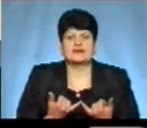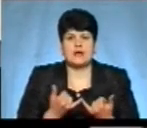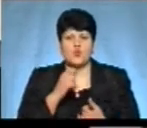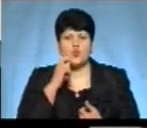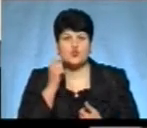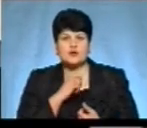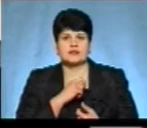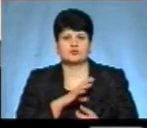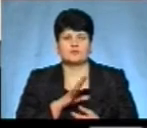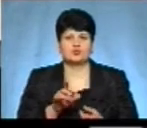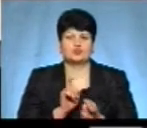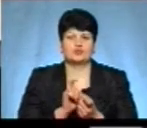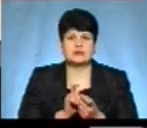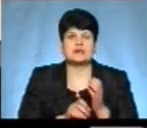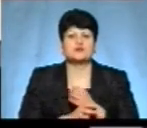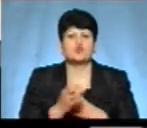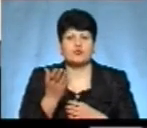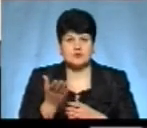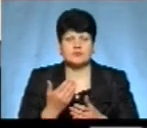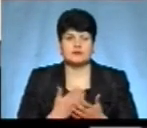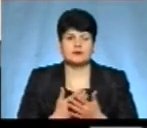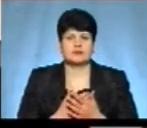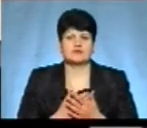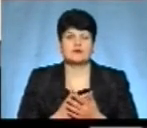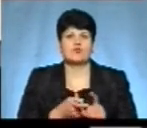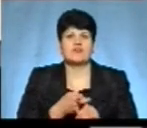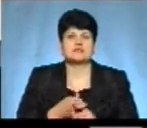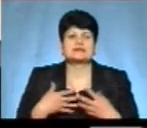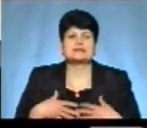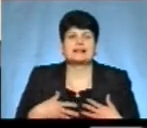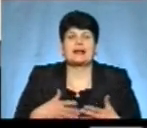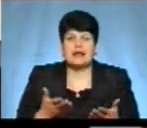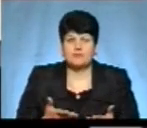із конфлікту, який зараз є на сході, який пов'язаний із Кримом,